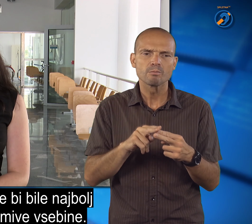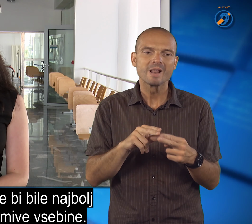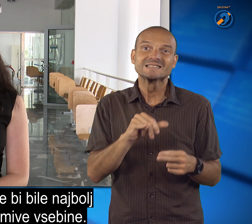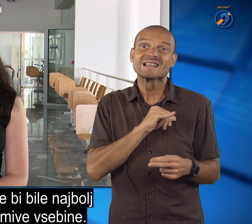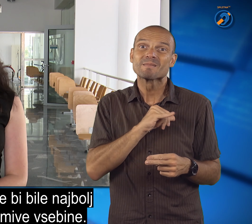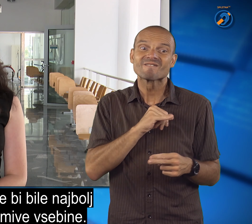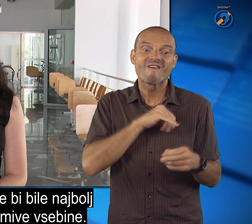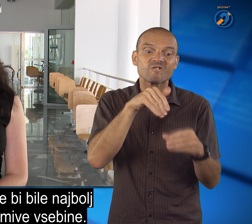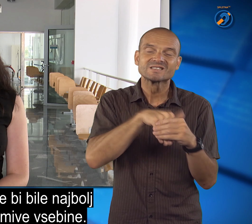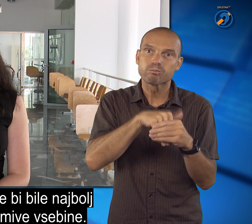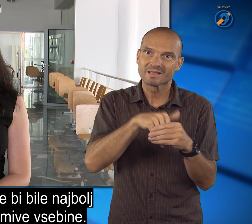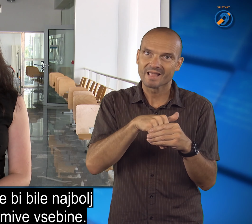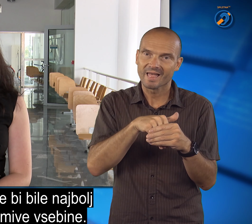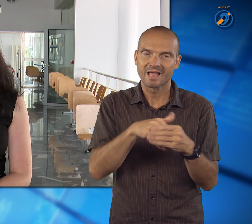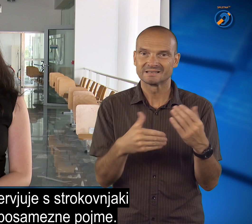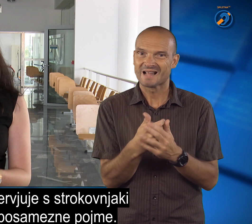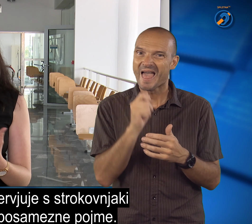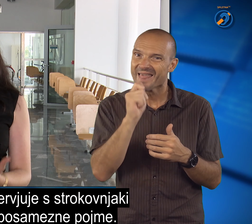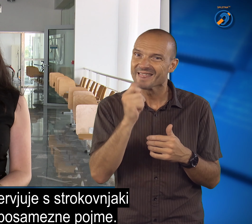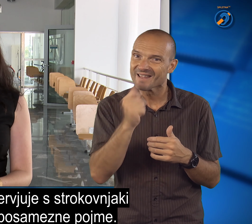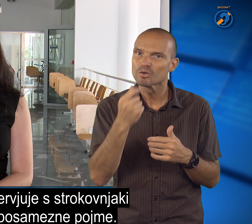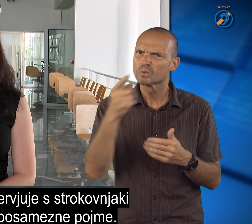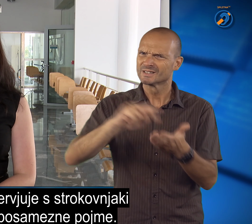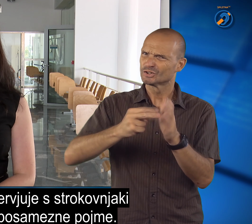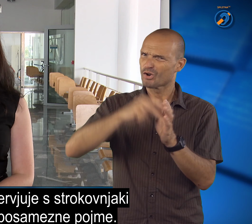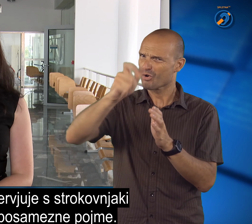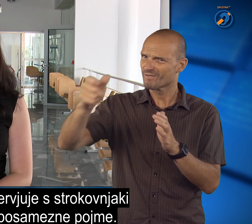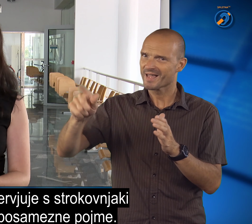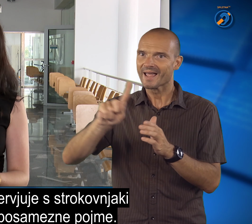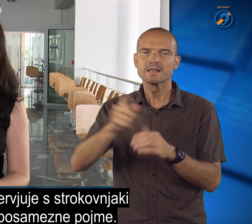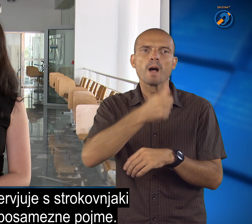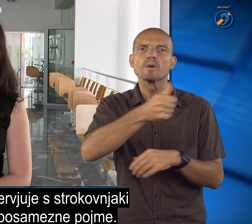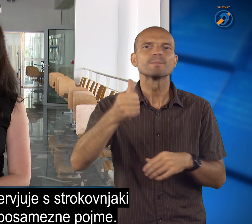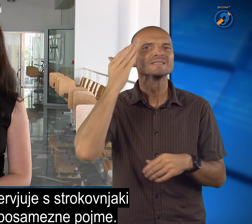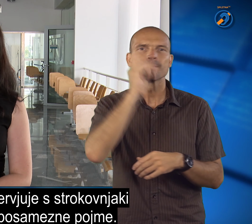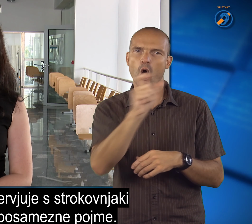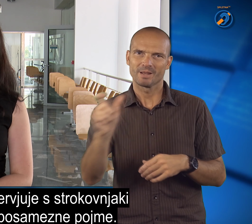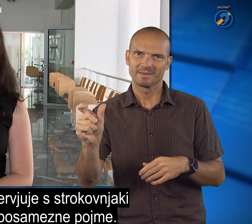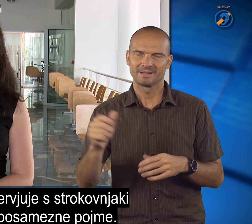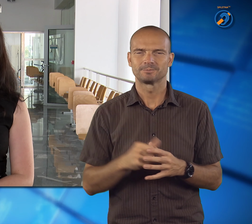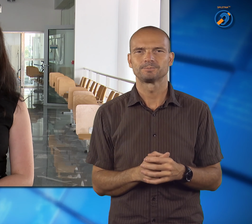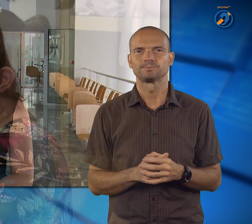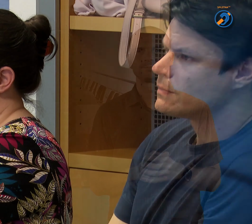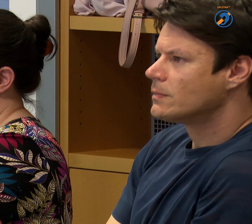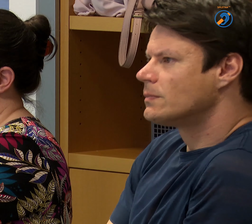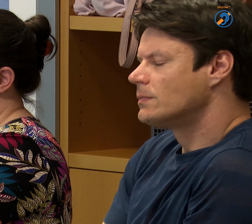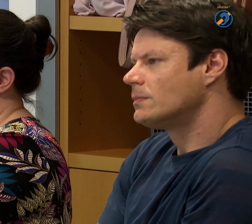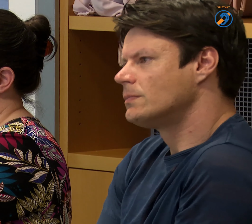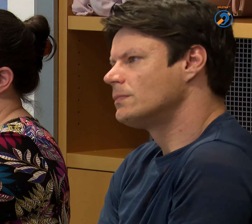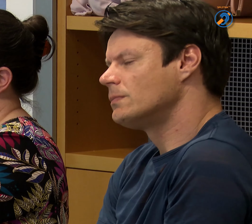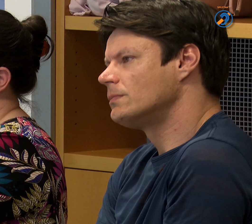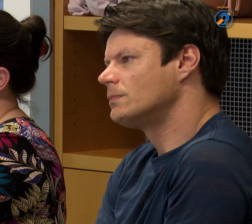najbolj zanimive vsebine, tudi za te intervjuje s strokovnjaki in pa za posamezne pojme.